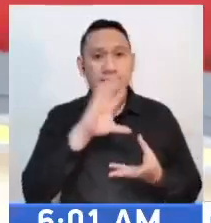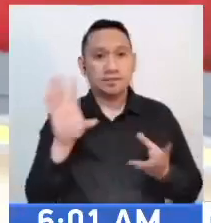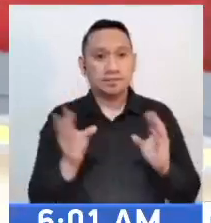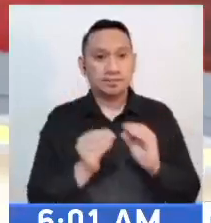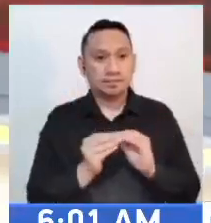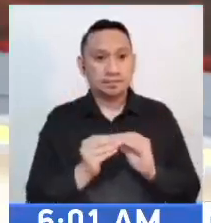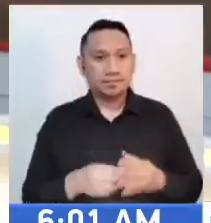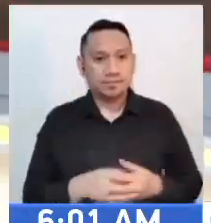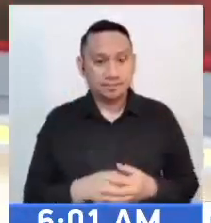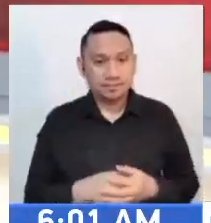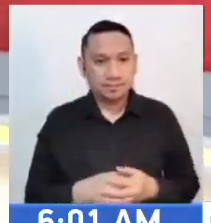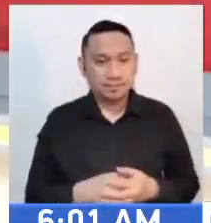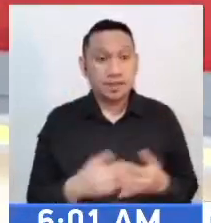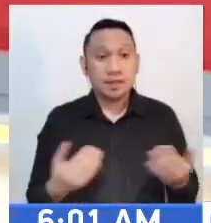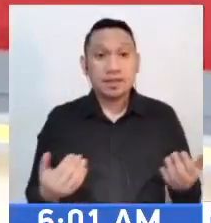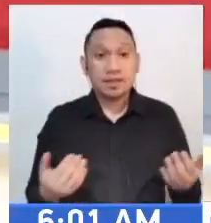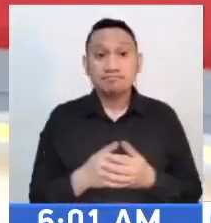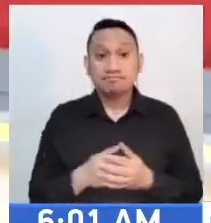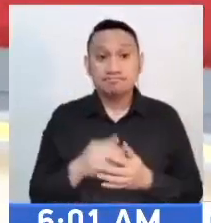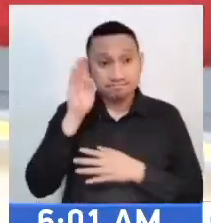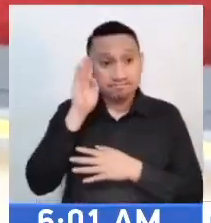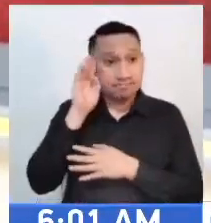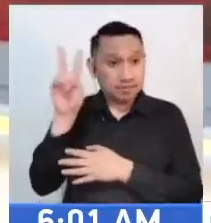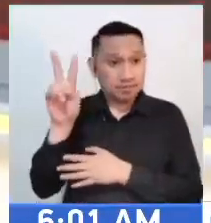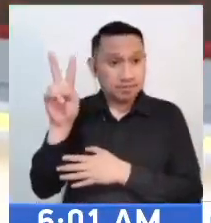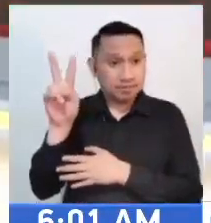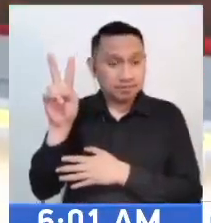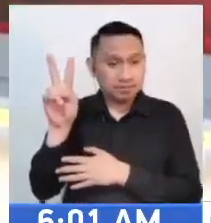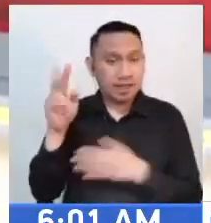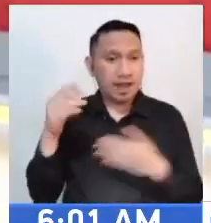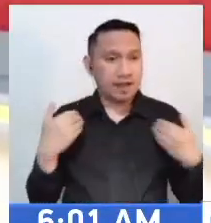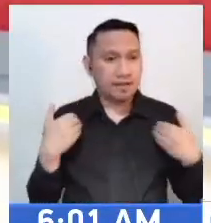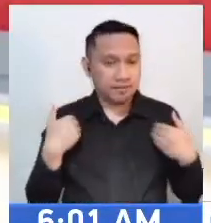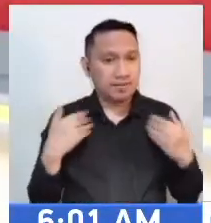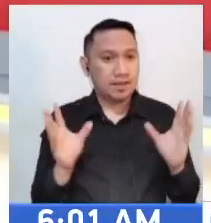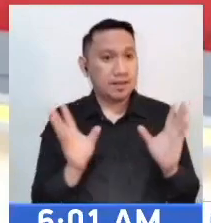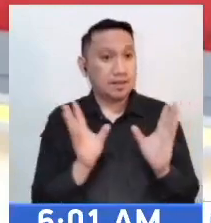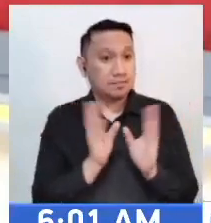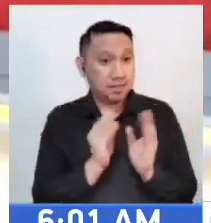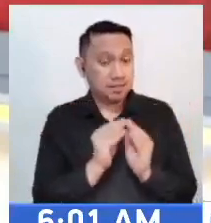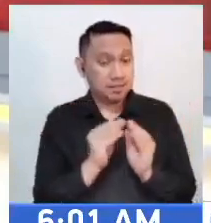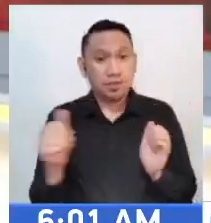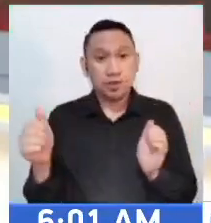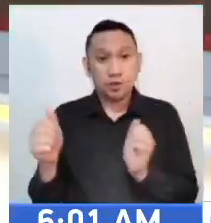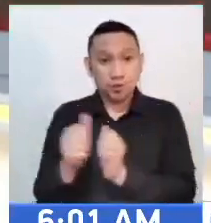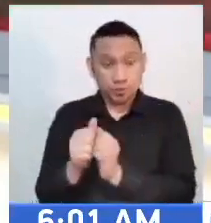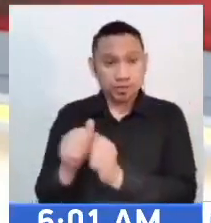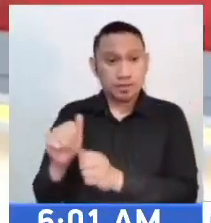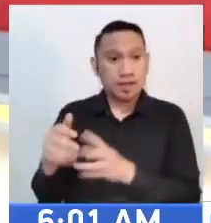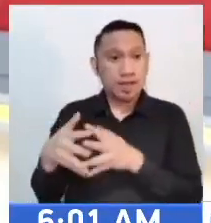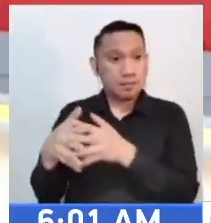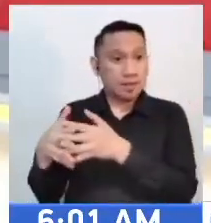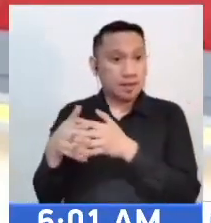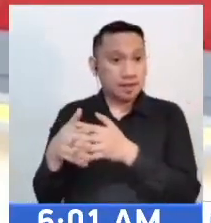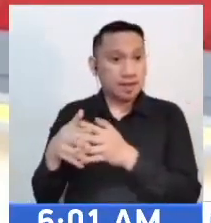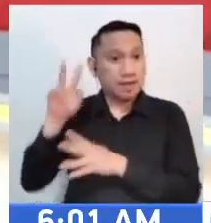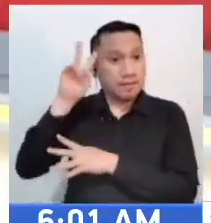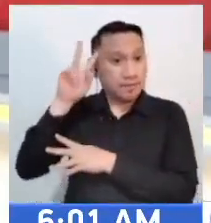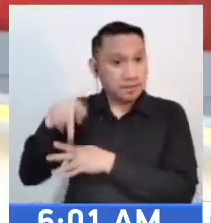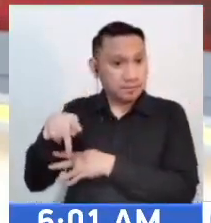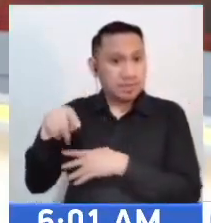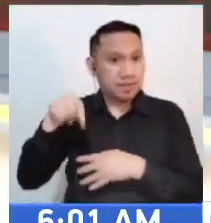Nakatakda makipagpulong sina Pangulong Bongbong Marcos at Vice President Sara Duterte kay U.S. Vice President Kamala Harris ngayong araw.